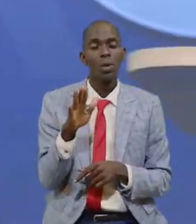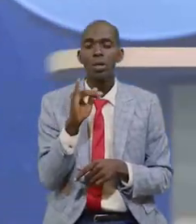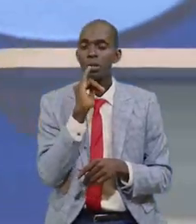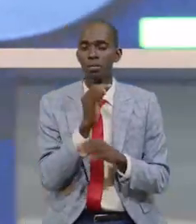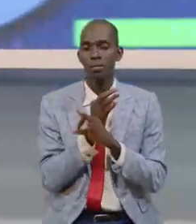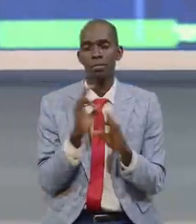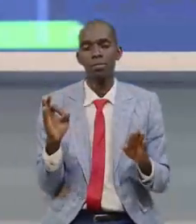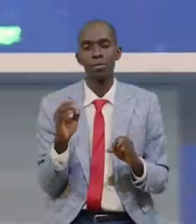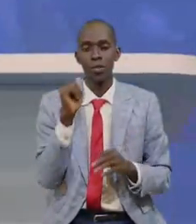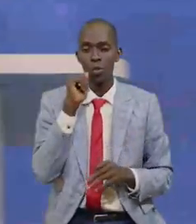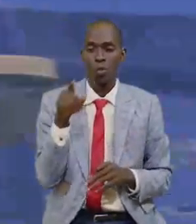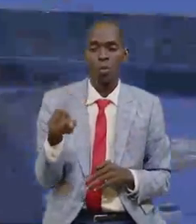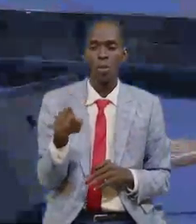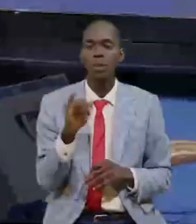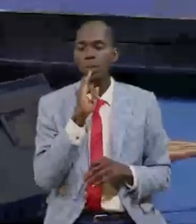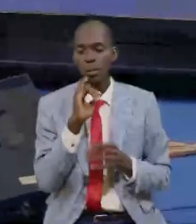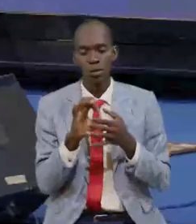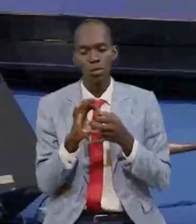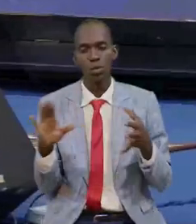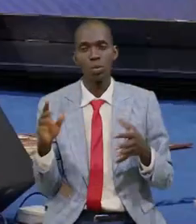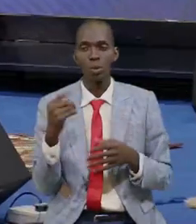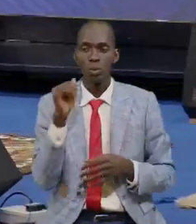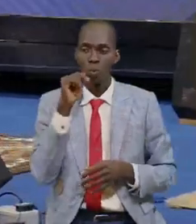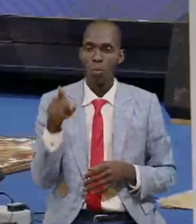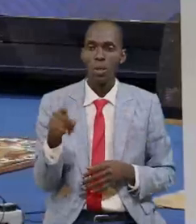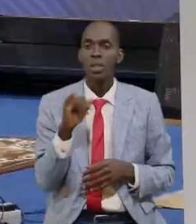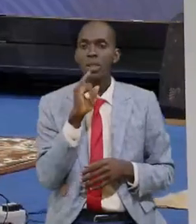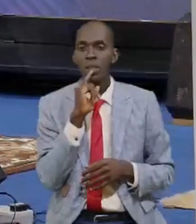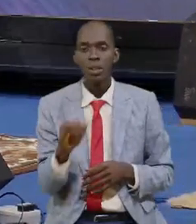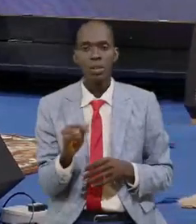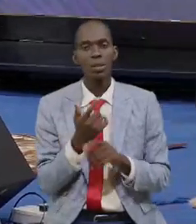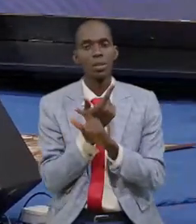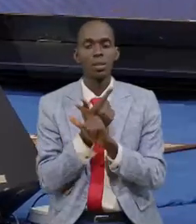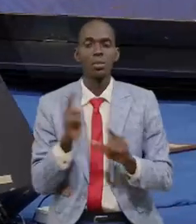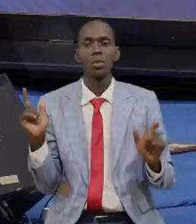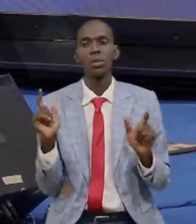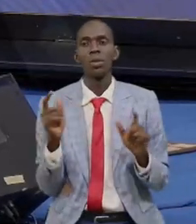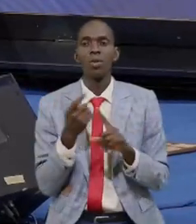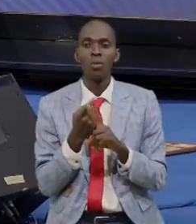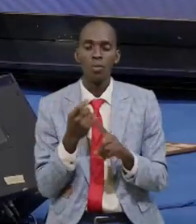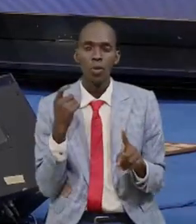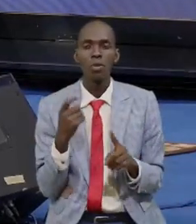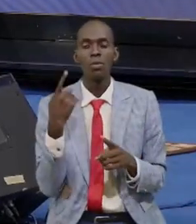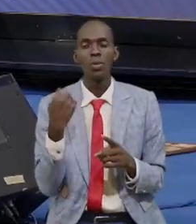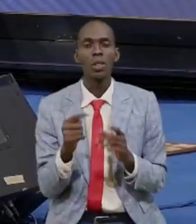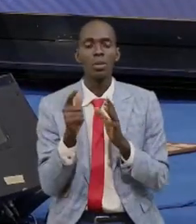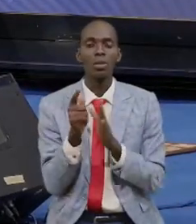affranchie. Elle est déliée. Elle est libérée de la